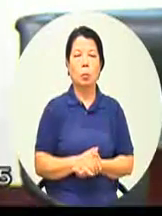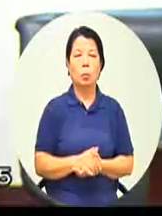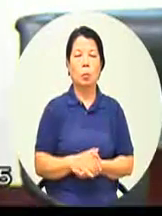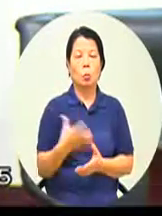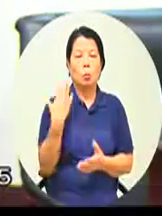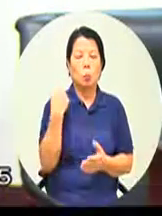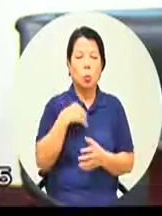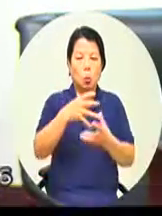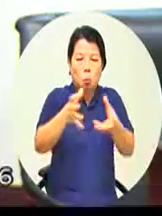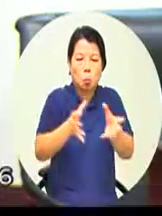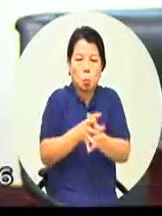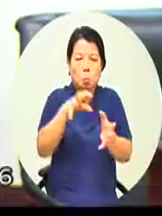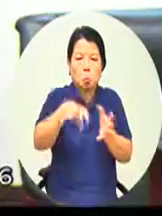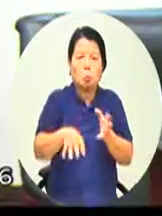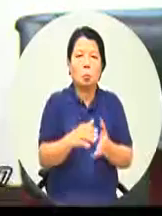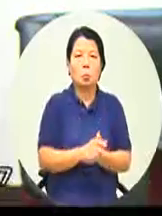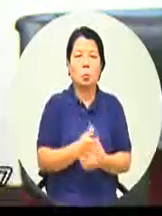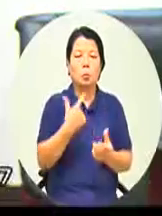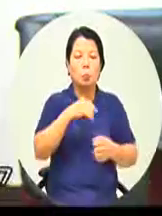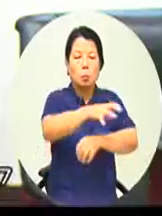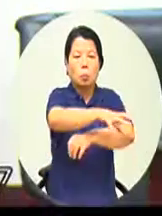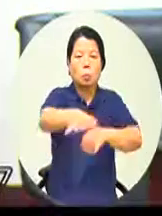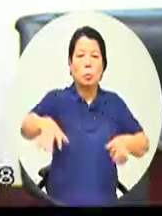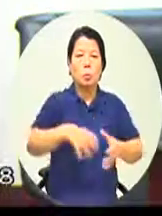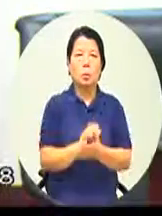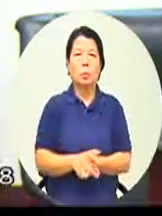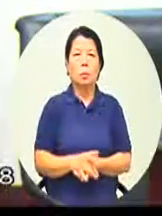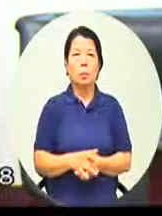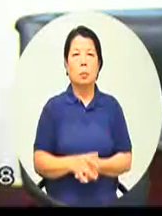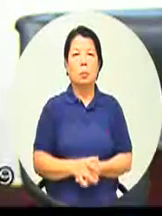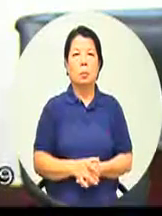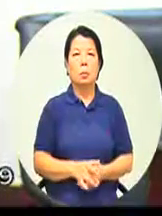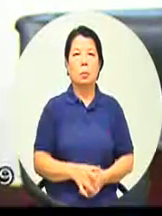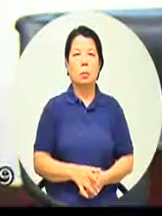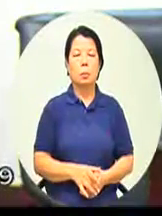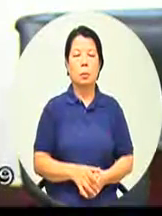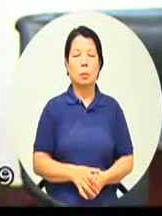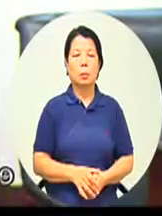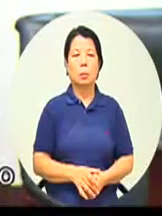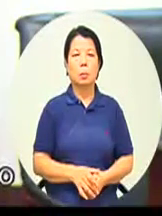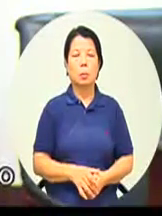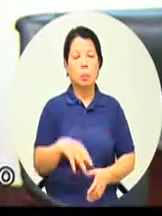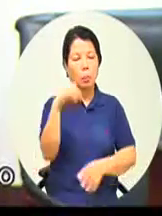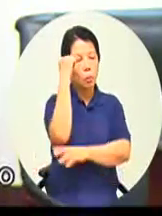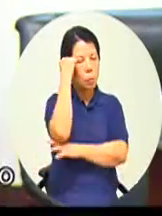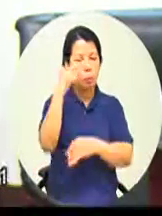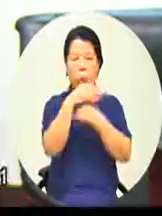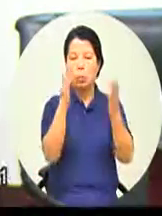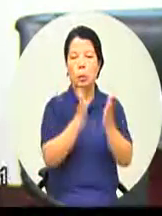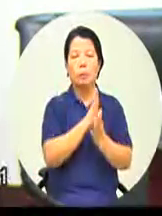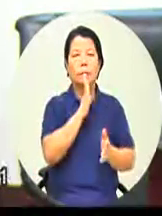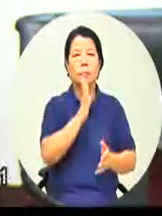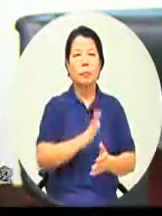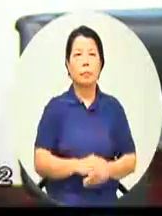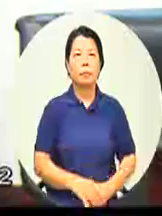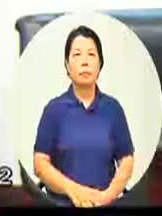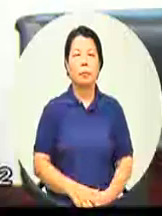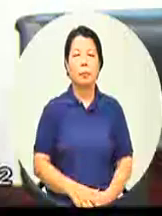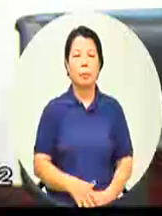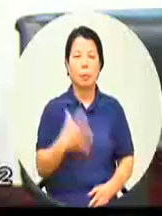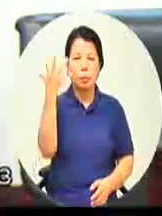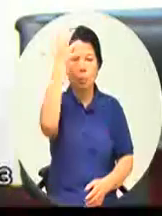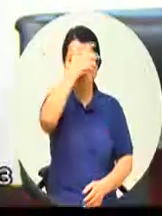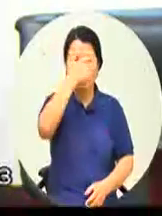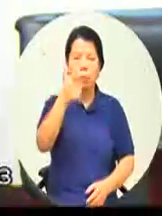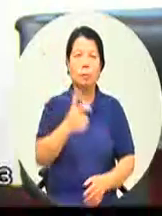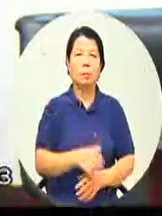旧部落伊一挂周围咧，拢是较大，拢是因较咱个较长辈，所